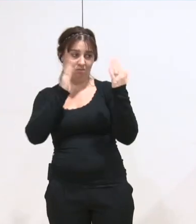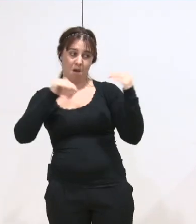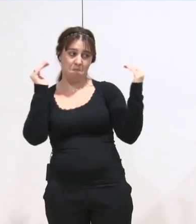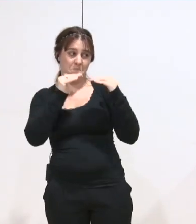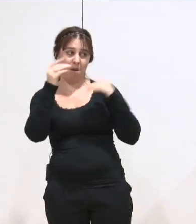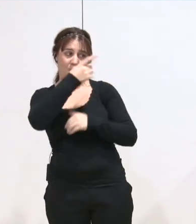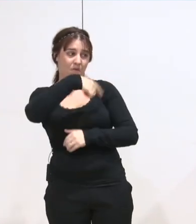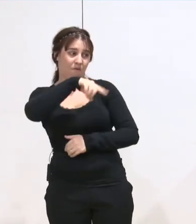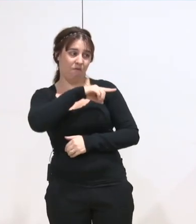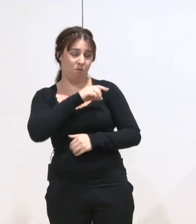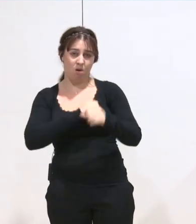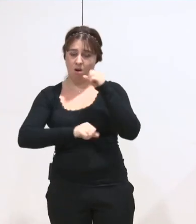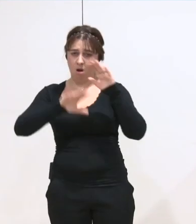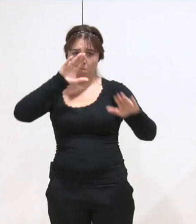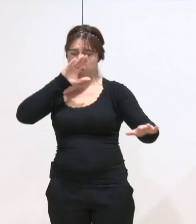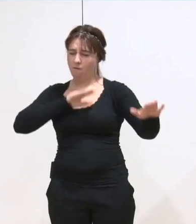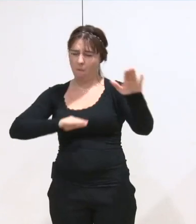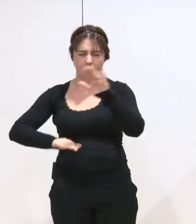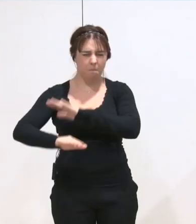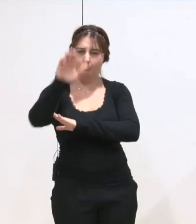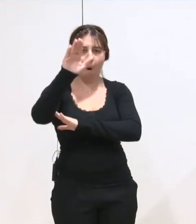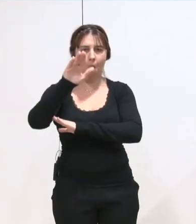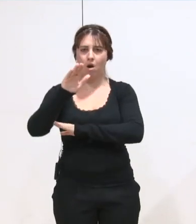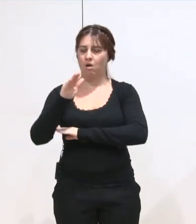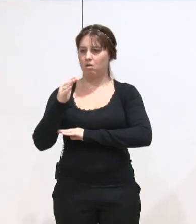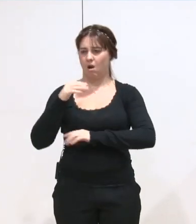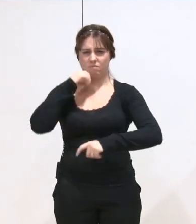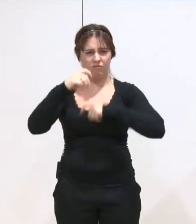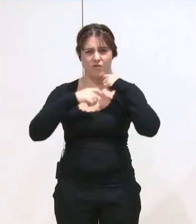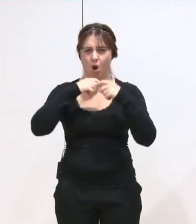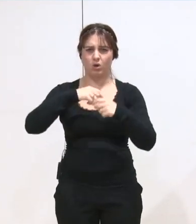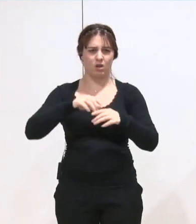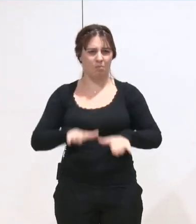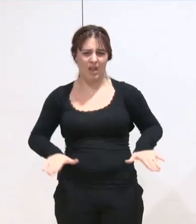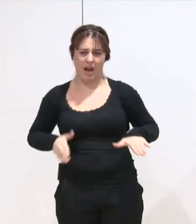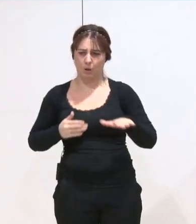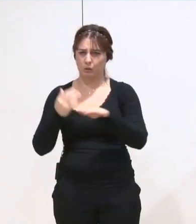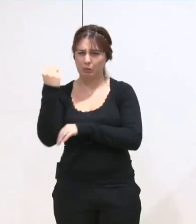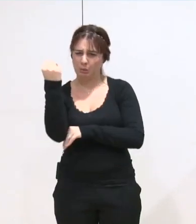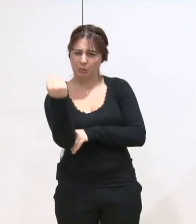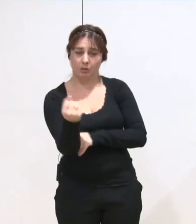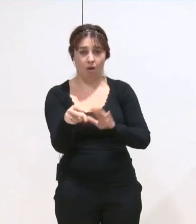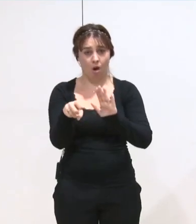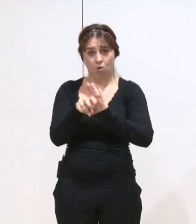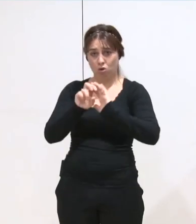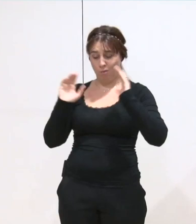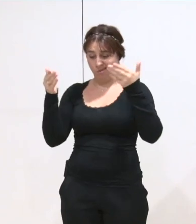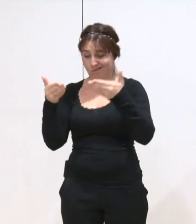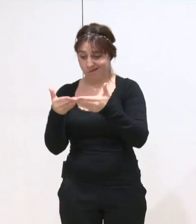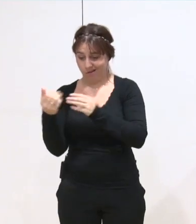frappé par l'accélération spectaculaire d'une dérive impactant plus spécifiquement Grenoble, au point de nous